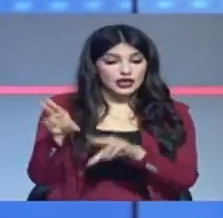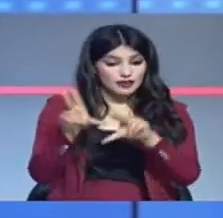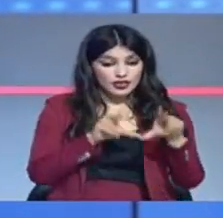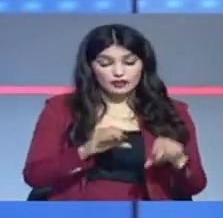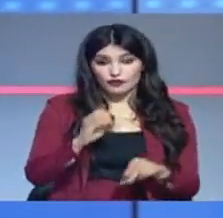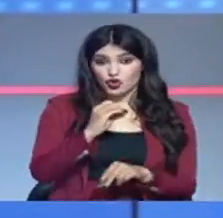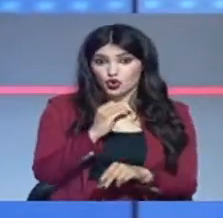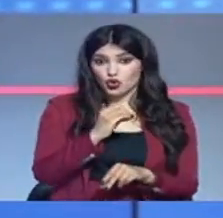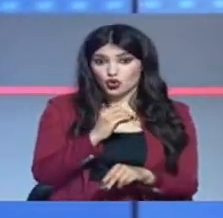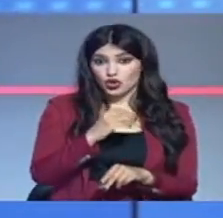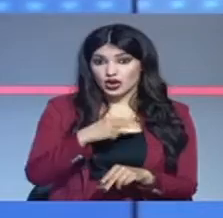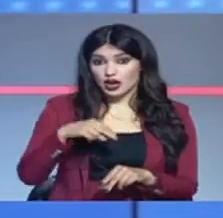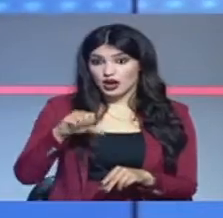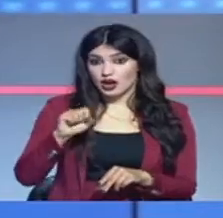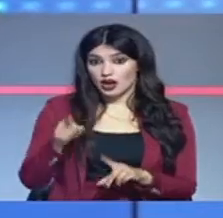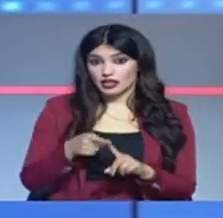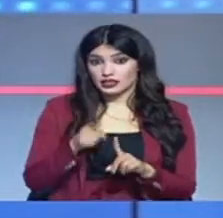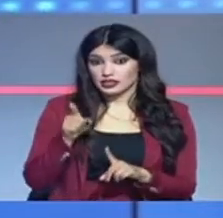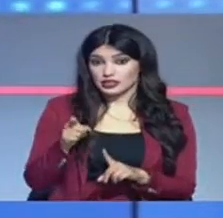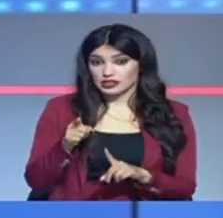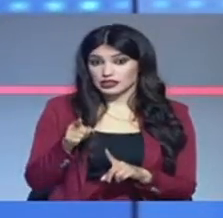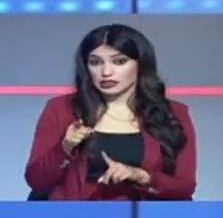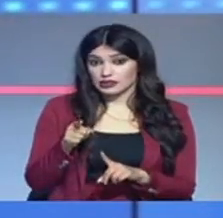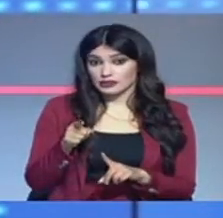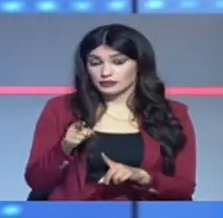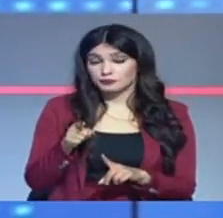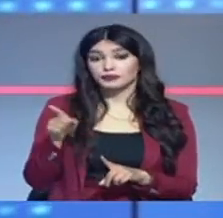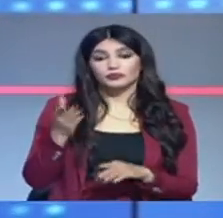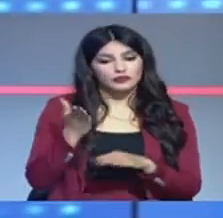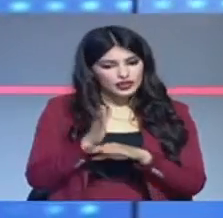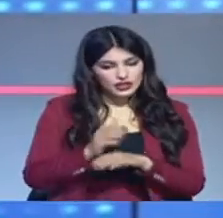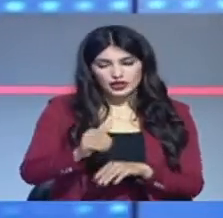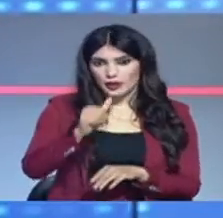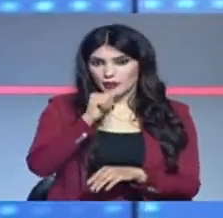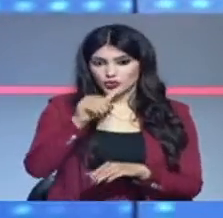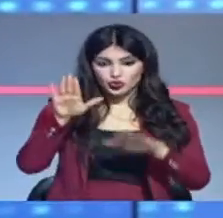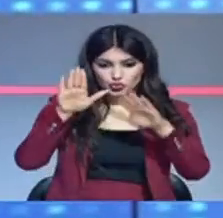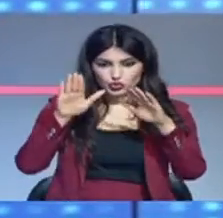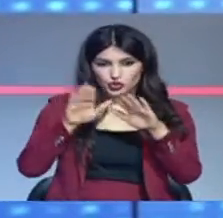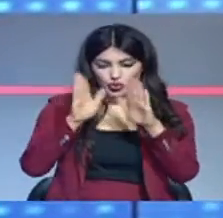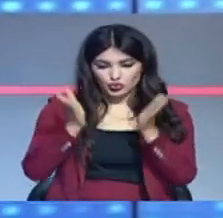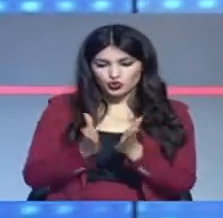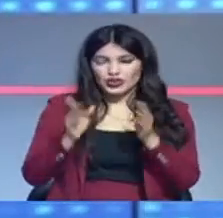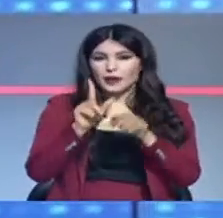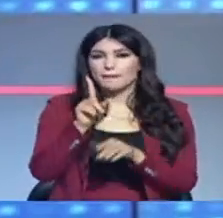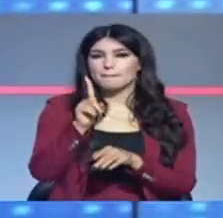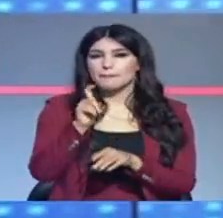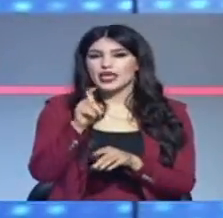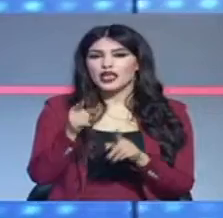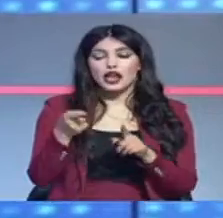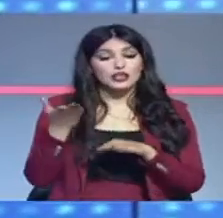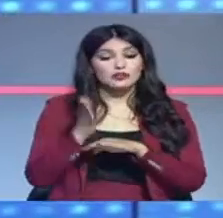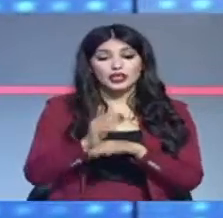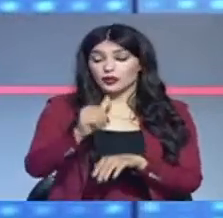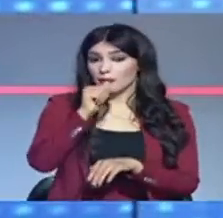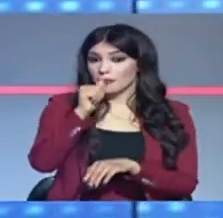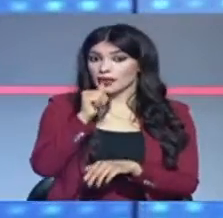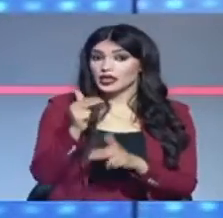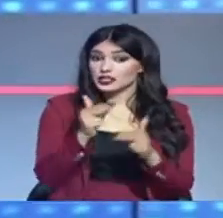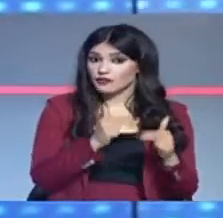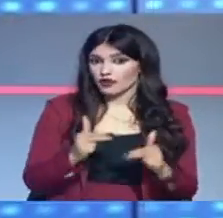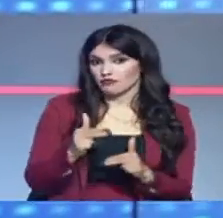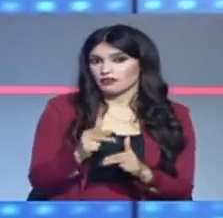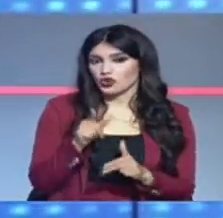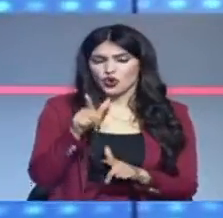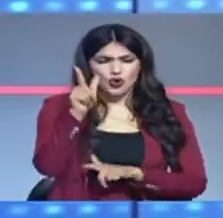بدورها كما يجب في مبنى مياه اه سليمه وصحيه لان المياه الموجوده حاليا وكثير المشتركه المواطنون